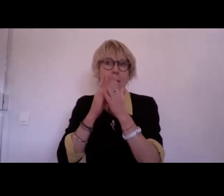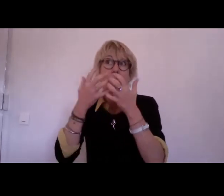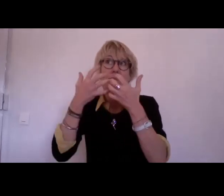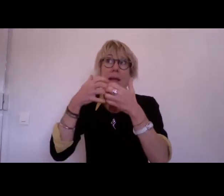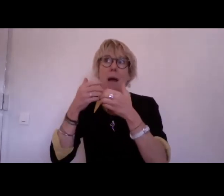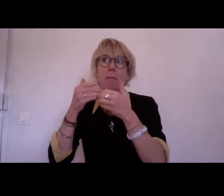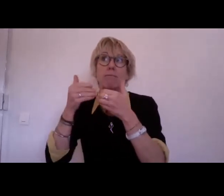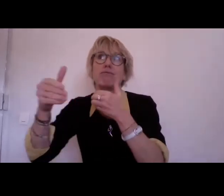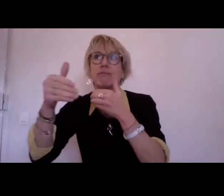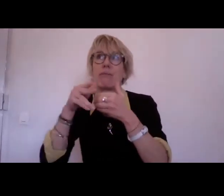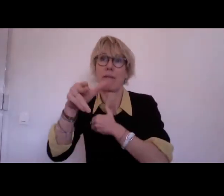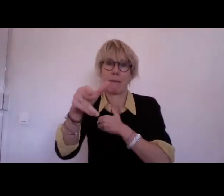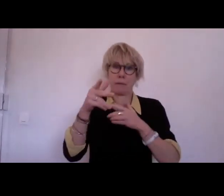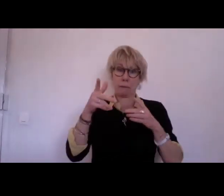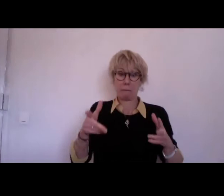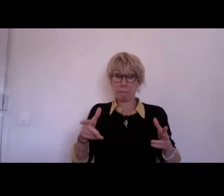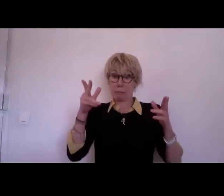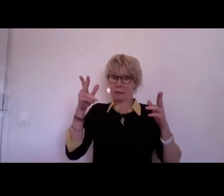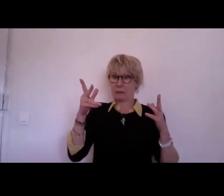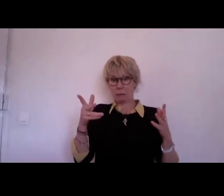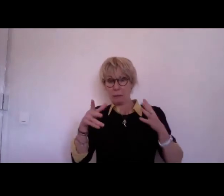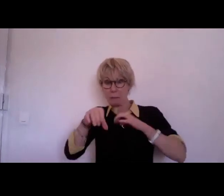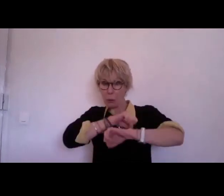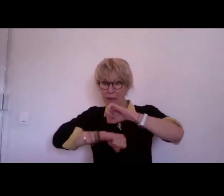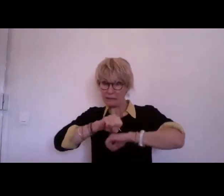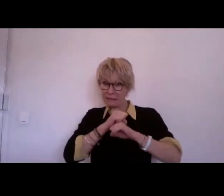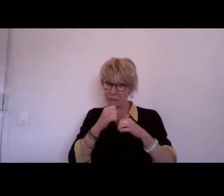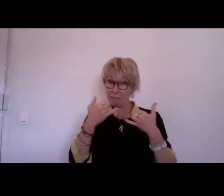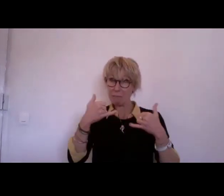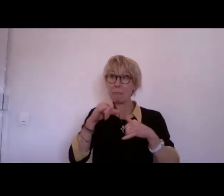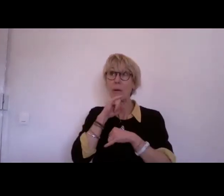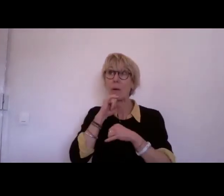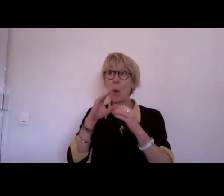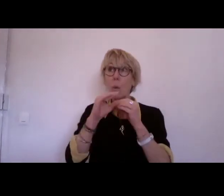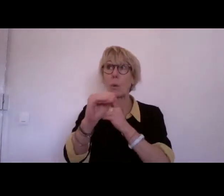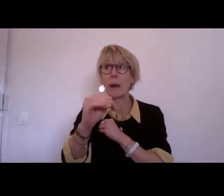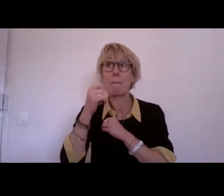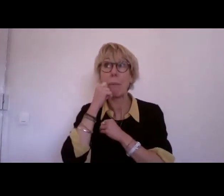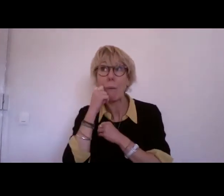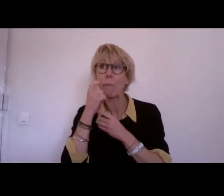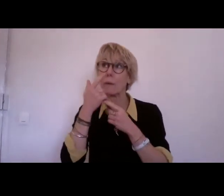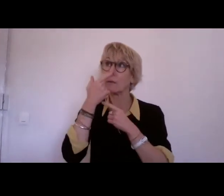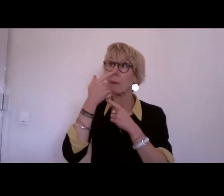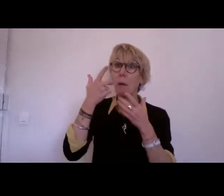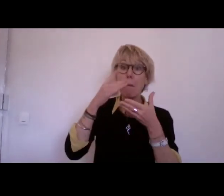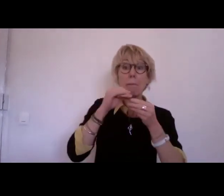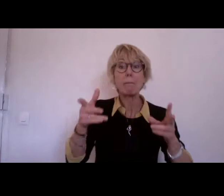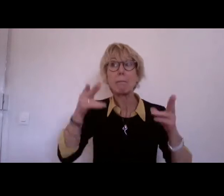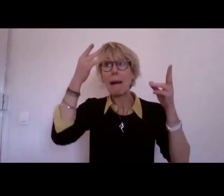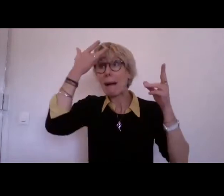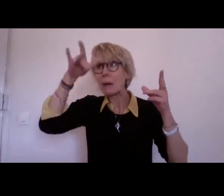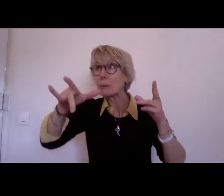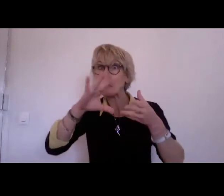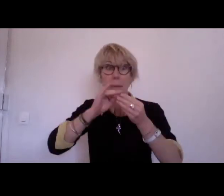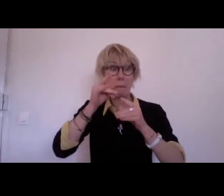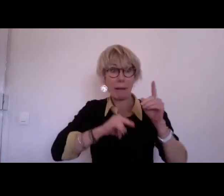Voilà. Donc, il y a une part d'inconnu parce que évidemment, ça ne sera pas forcément adapté à tout le monde,